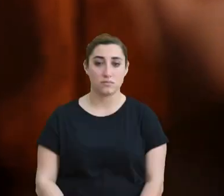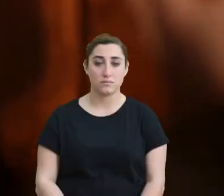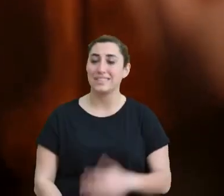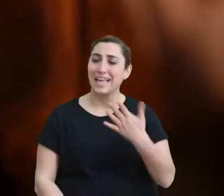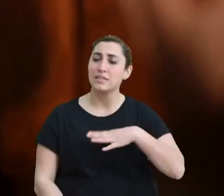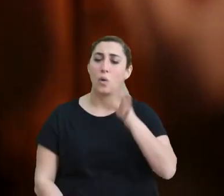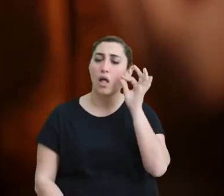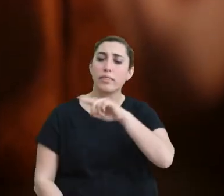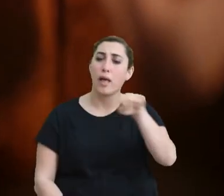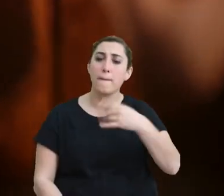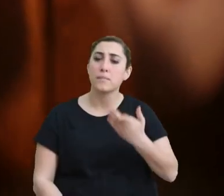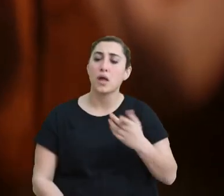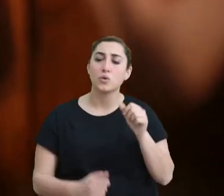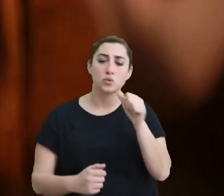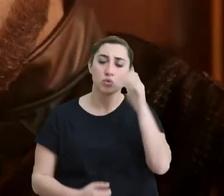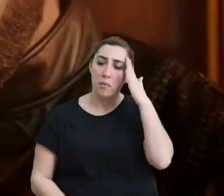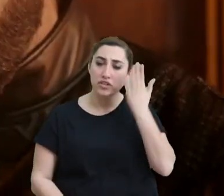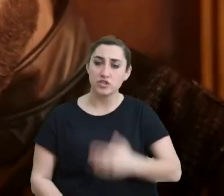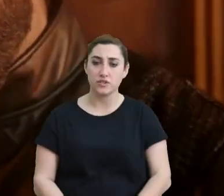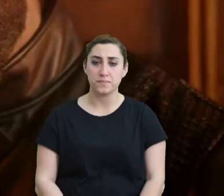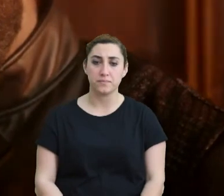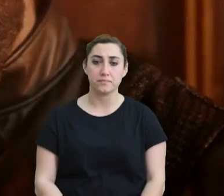Ne ister ağalar? Subaşı.